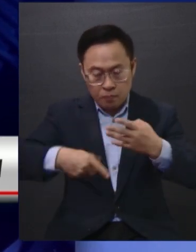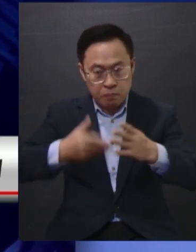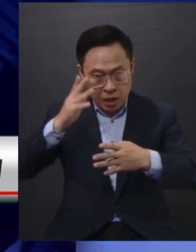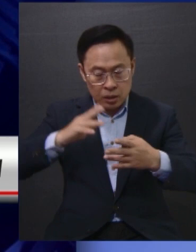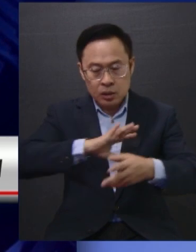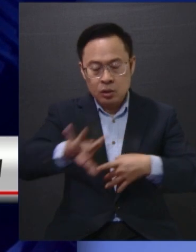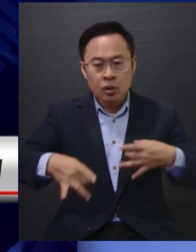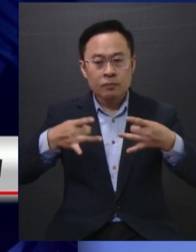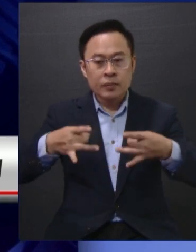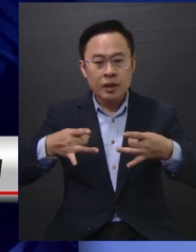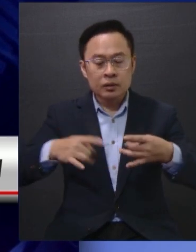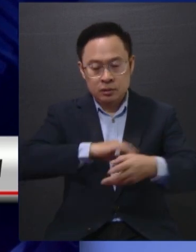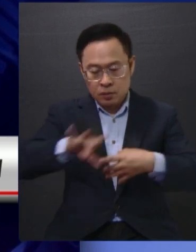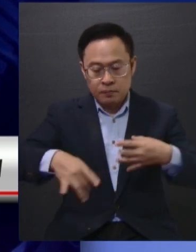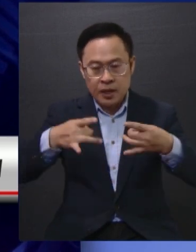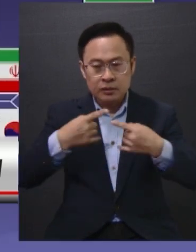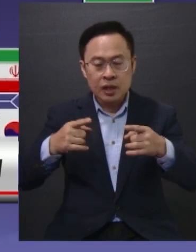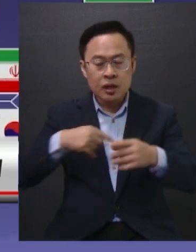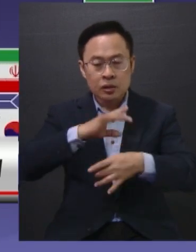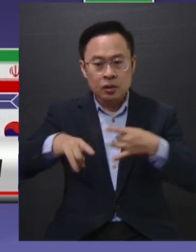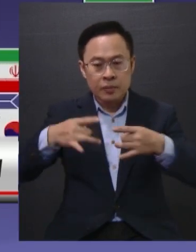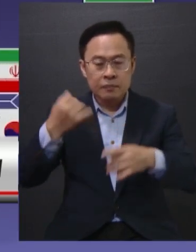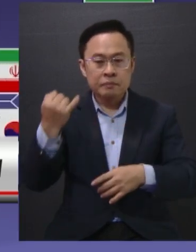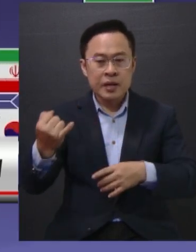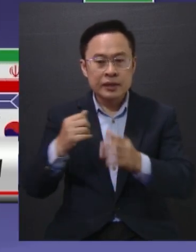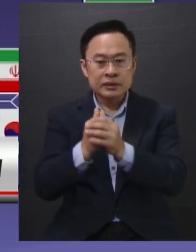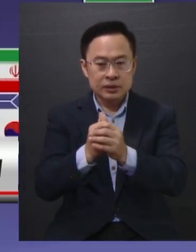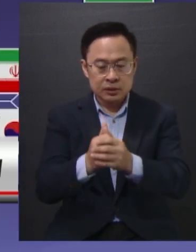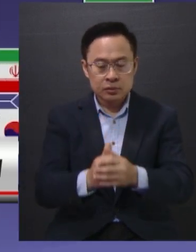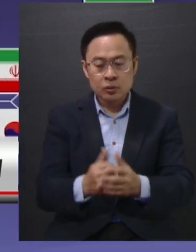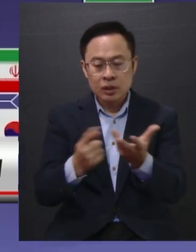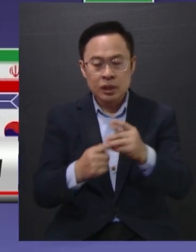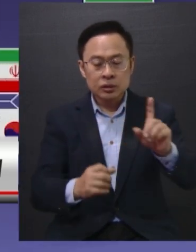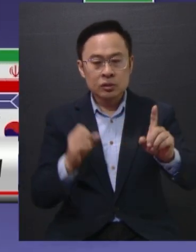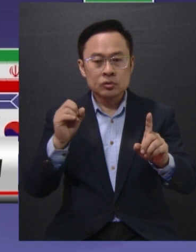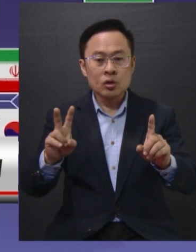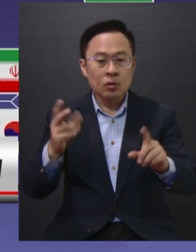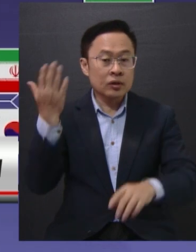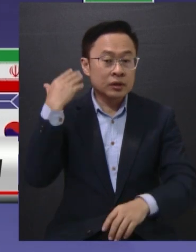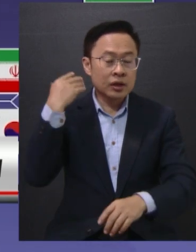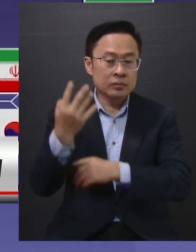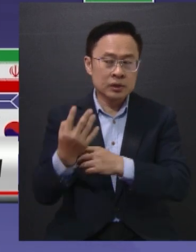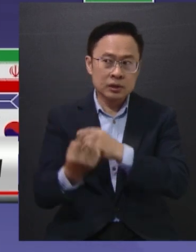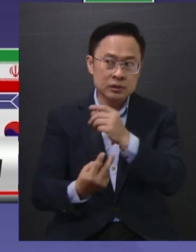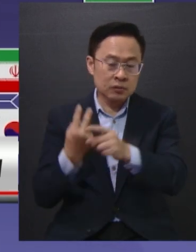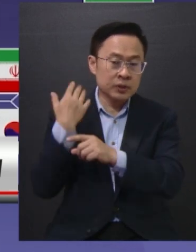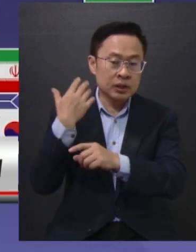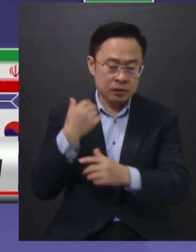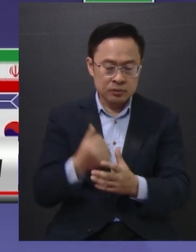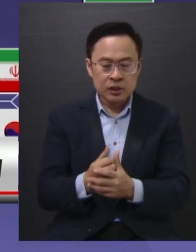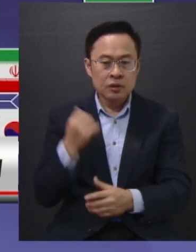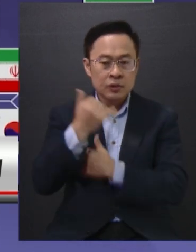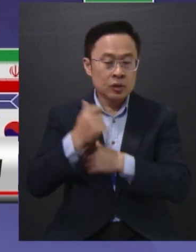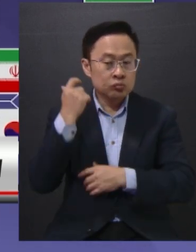ไทยเราผ่านเข้าสู่รอบ16ทีมได้แต่ว่าไปแพ้จีนนะครับ1ประตูต่อ2นะถ้าย้อนไปการแข่งขันครั้งที่แล้วที่ UAE นะ